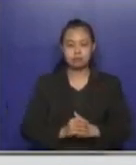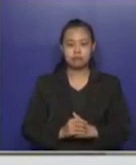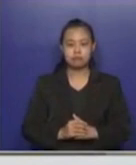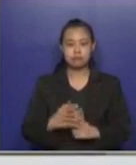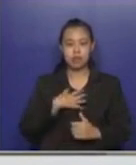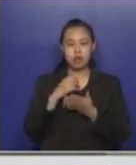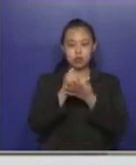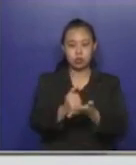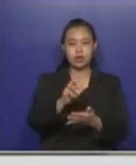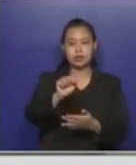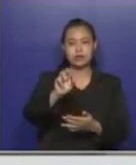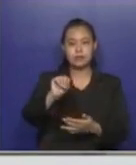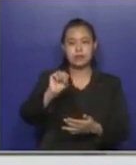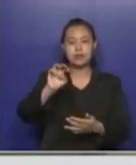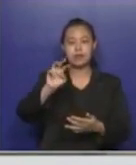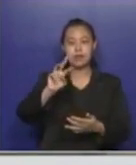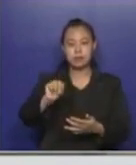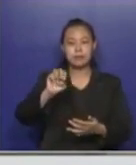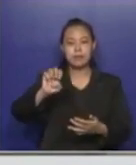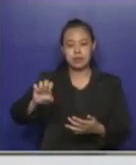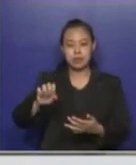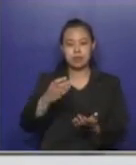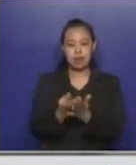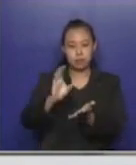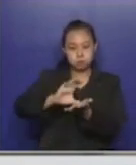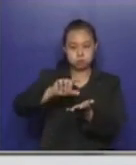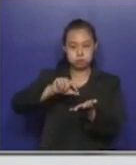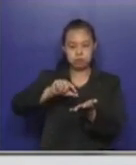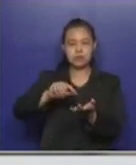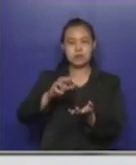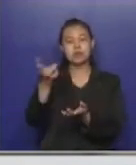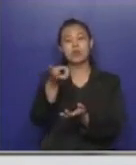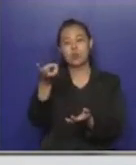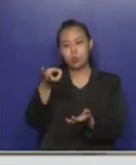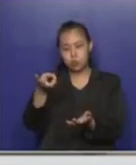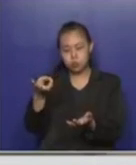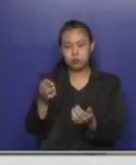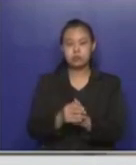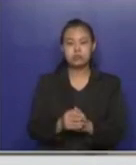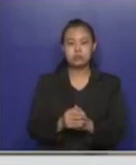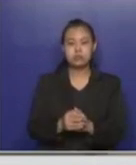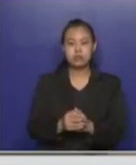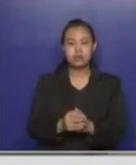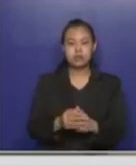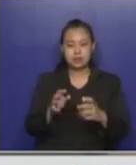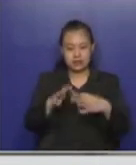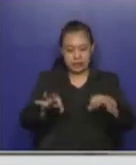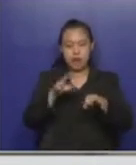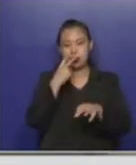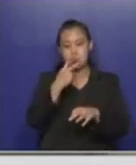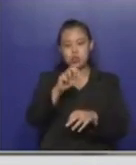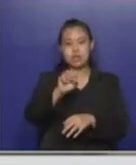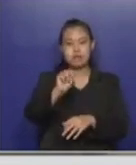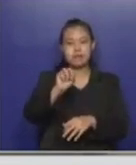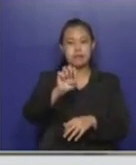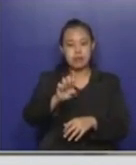จะช่วย SME นั้นทั้งก้อนนี้จัดว่าเป็นงบประมาณที่น้อยมากนะคะเทียบกับความสำคัญของ SME ในประเทศ